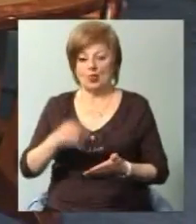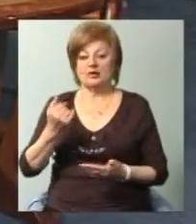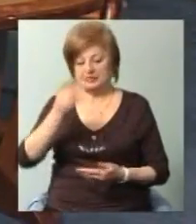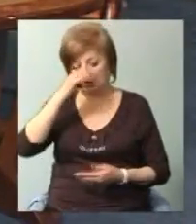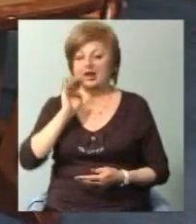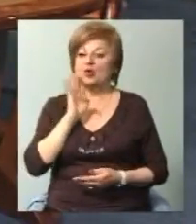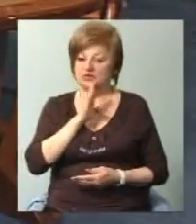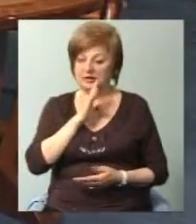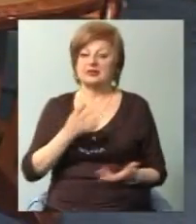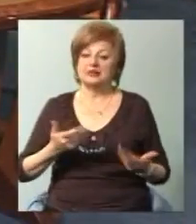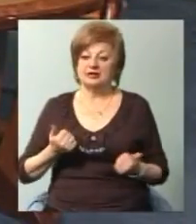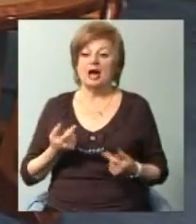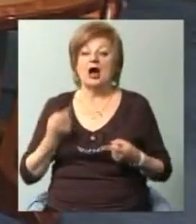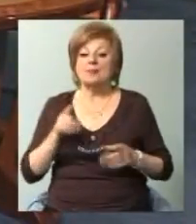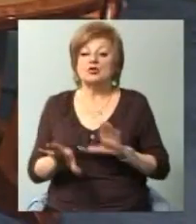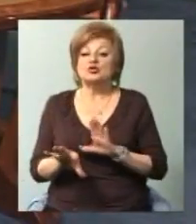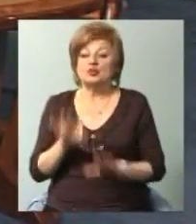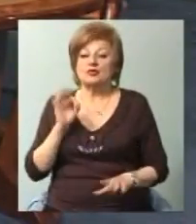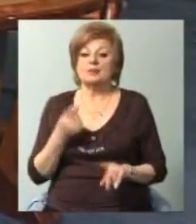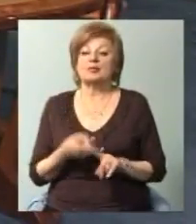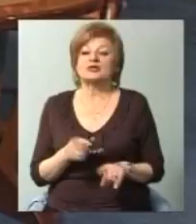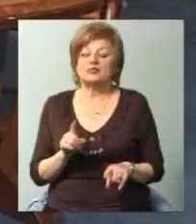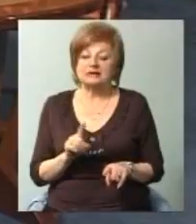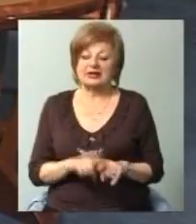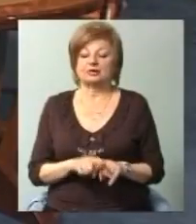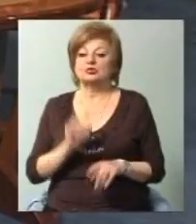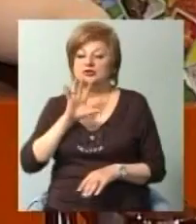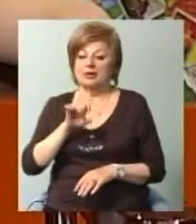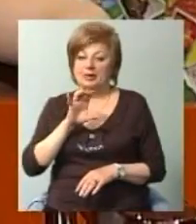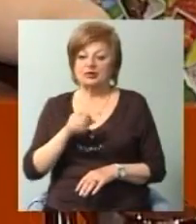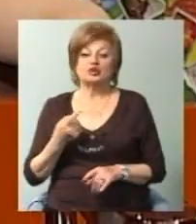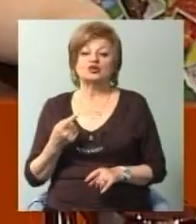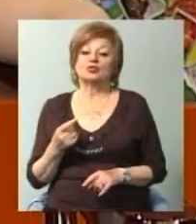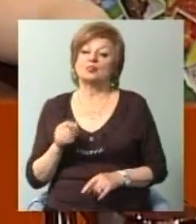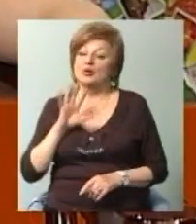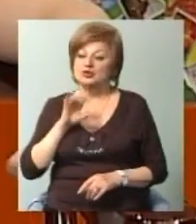так, батьки. А чому обрали саме йоркширського тер'єра? Ну, тому що вона